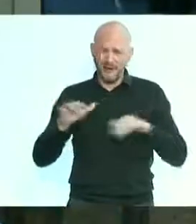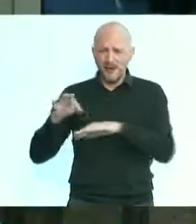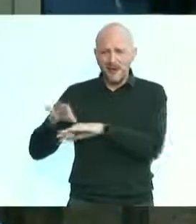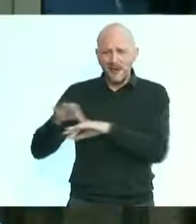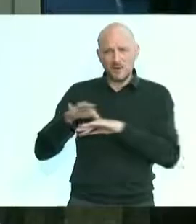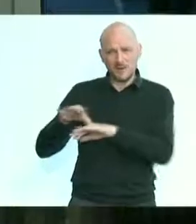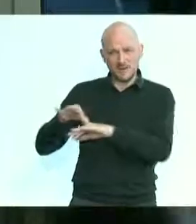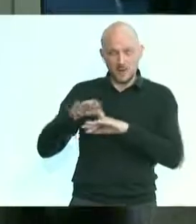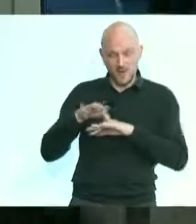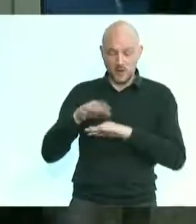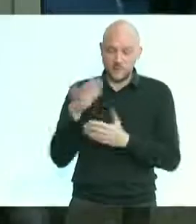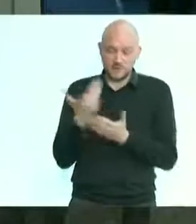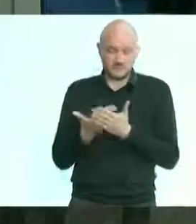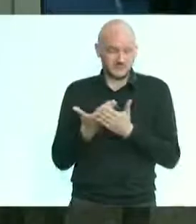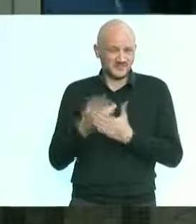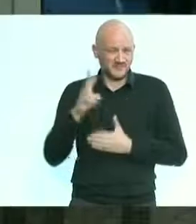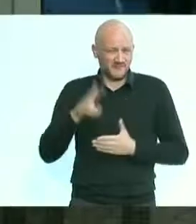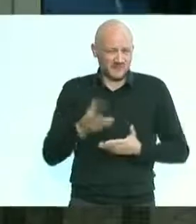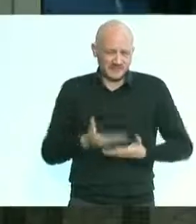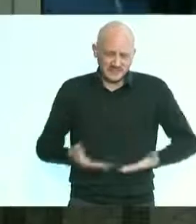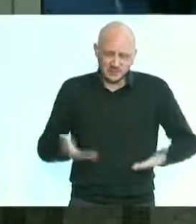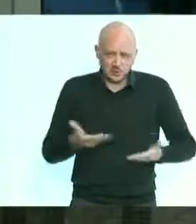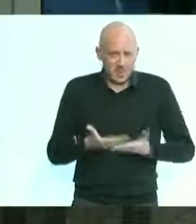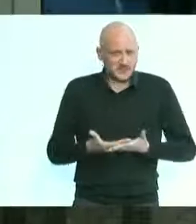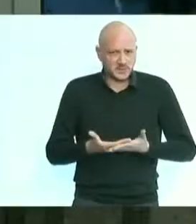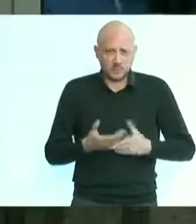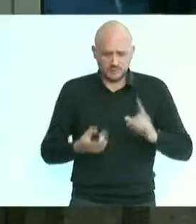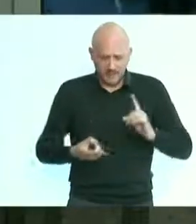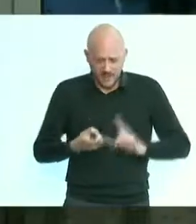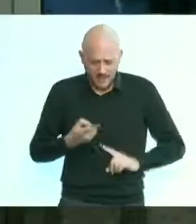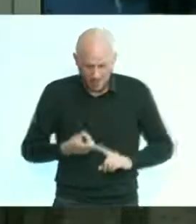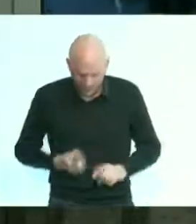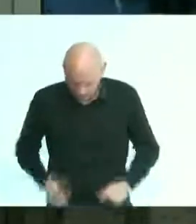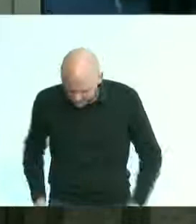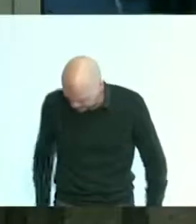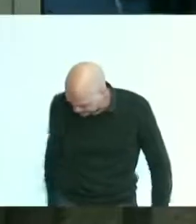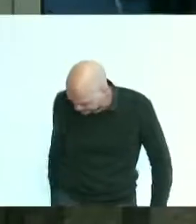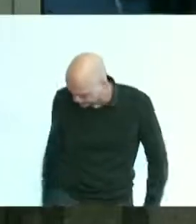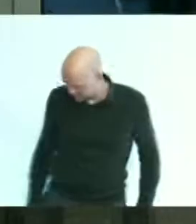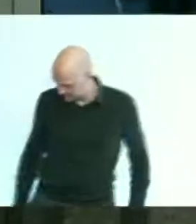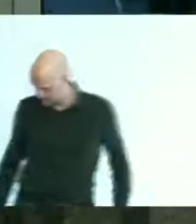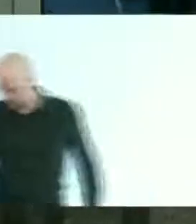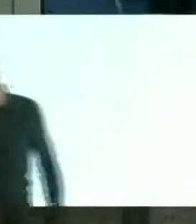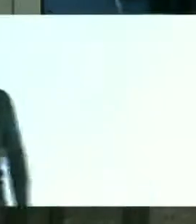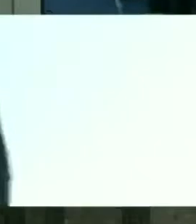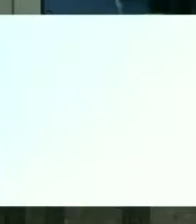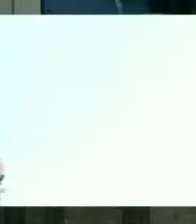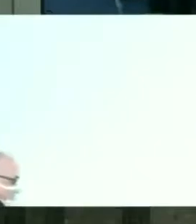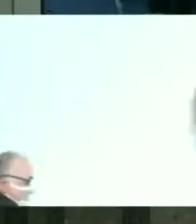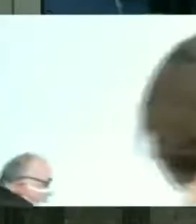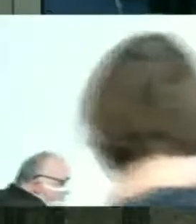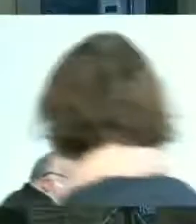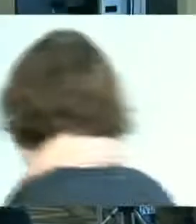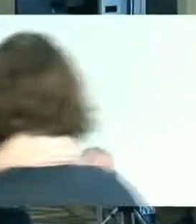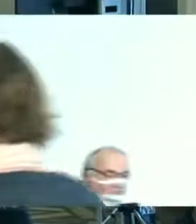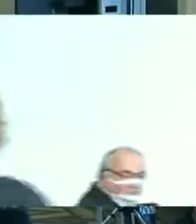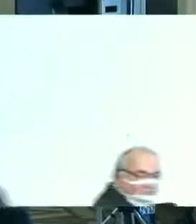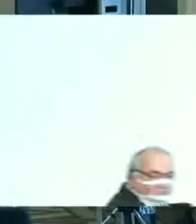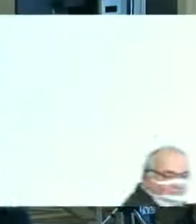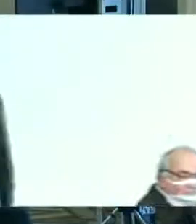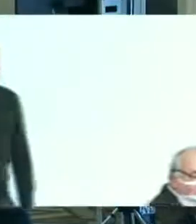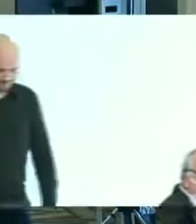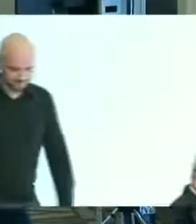piliers, et de formation et d'accompagnement. Et peut-être dire un petit mot avant qu'on passe aux questions, s'il y en a, je ne sais